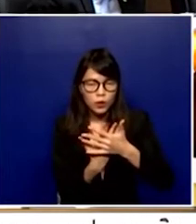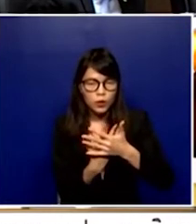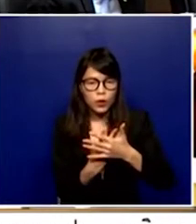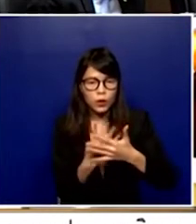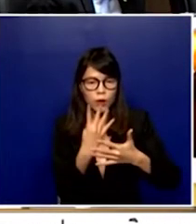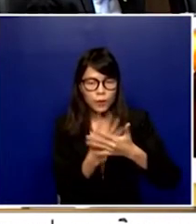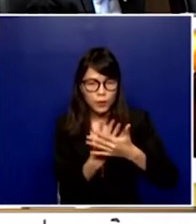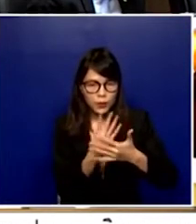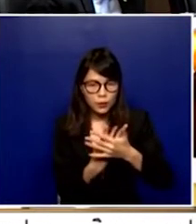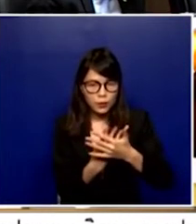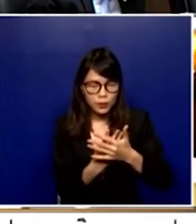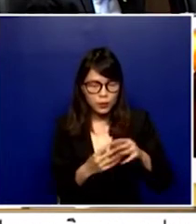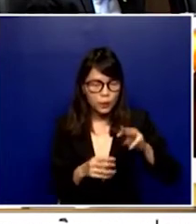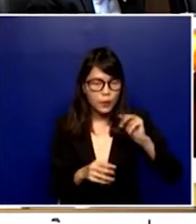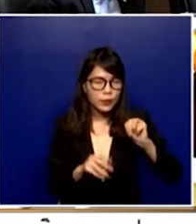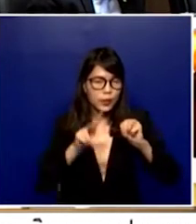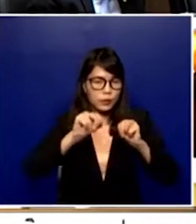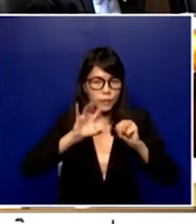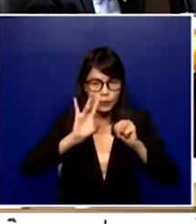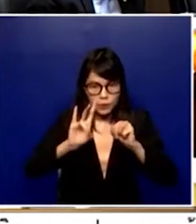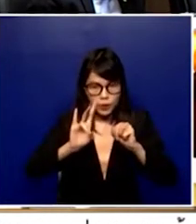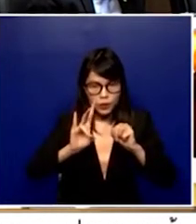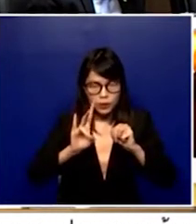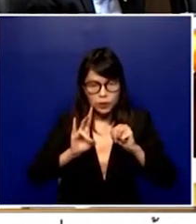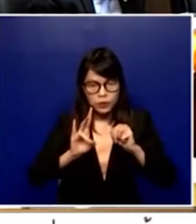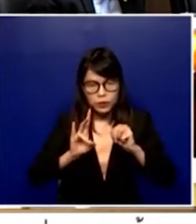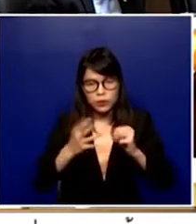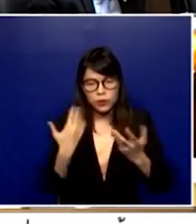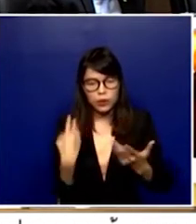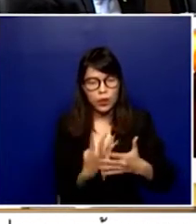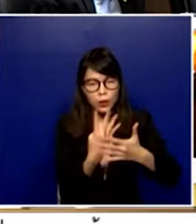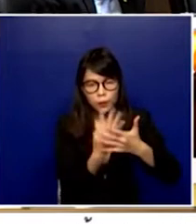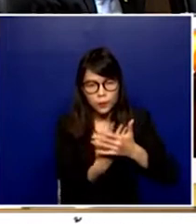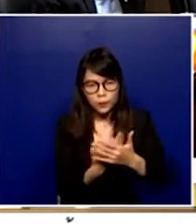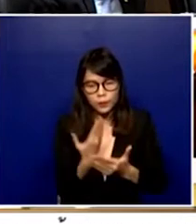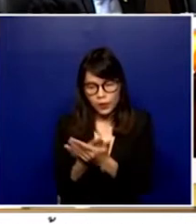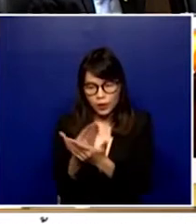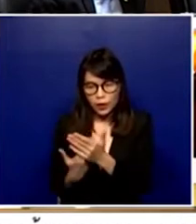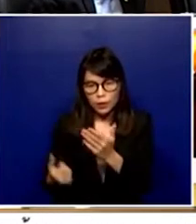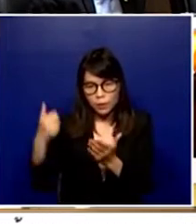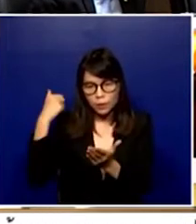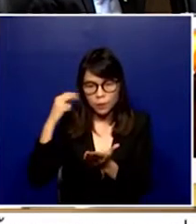ธวิ มีทษจำคุกพร้อมเบียบปรักและเงินเพิ่ม